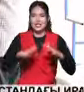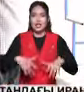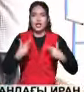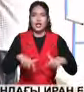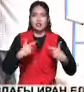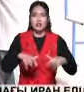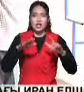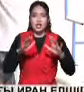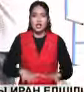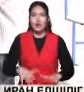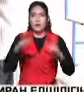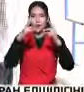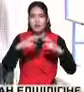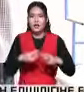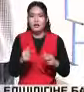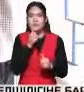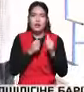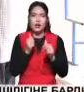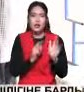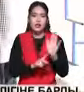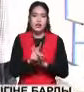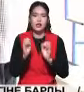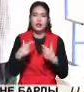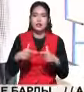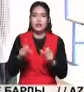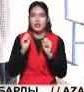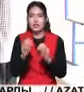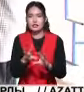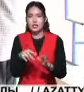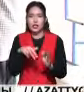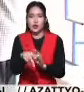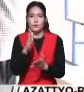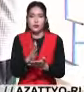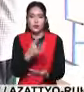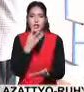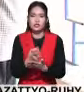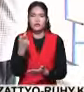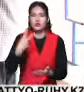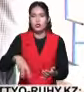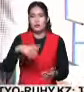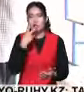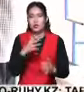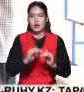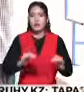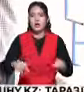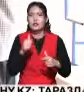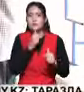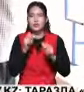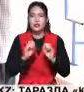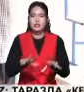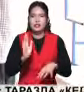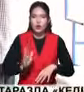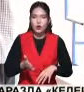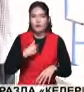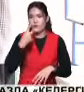түлектер тексерістен өтіп жатыр, смартфон гаджеттерін тапсырып тестілеу кабинеттеріне кіруде. Бүгін шамамен 120-ға жуық бала сынақ тапсырады, қобалжып